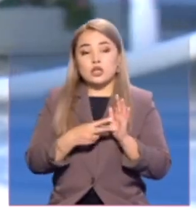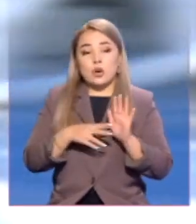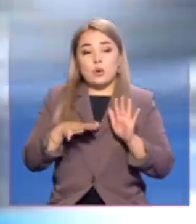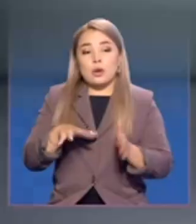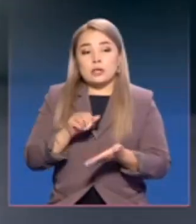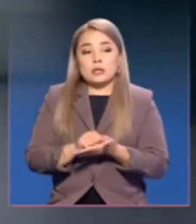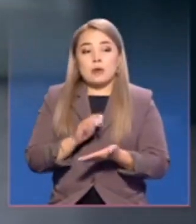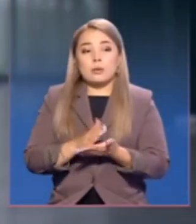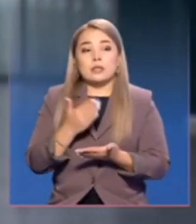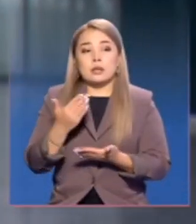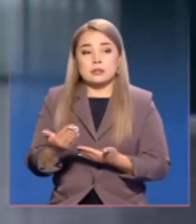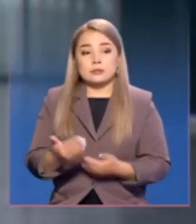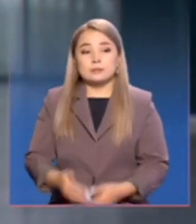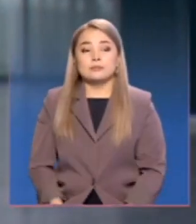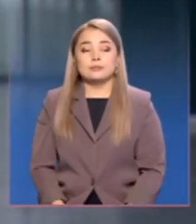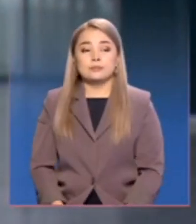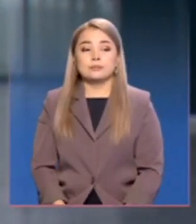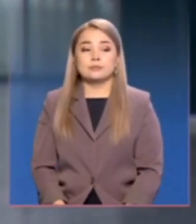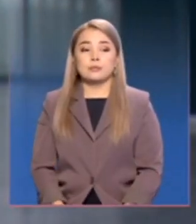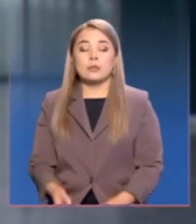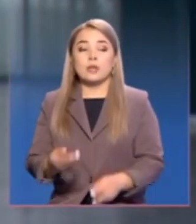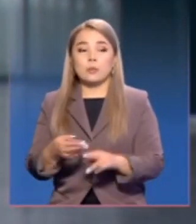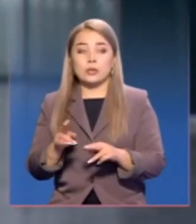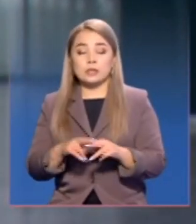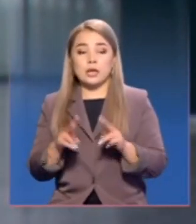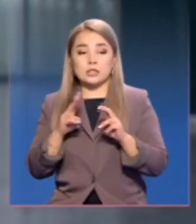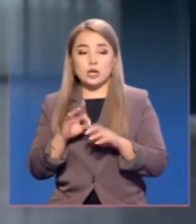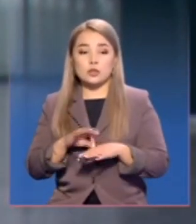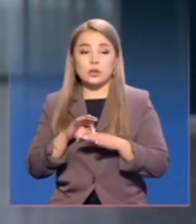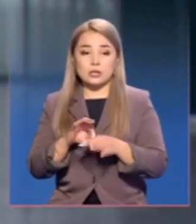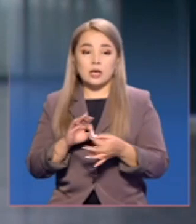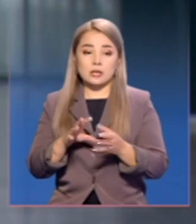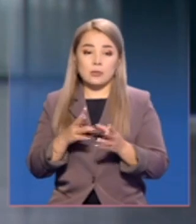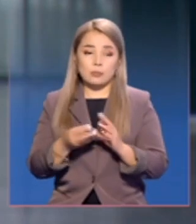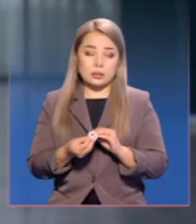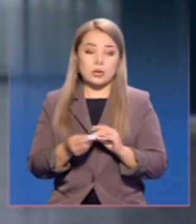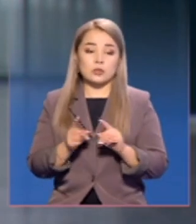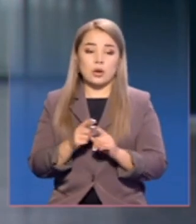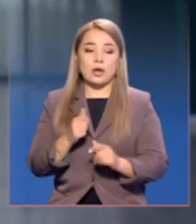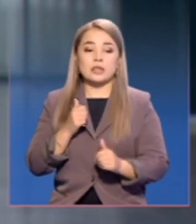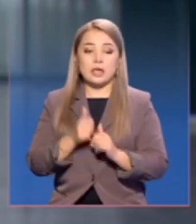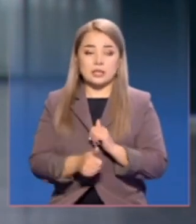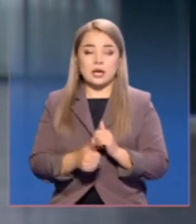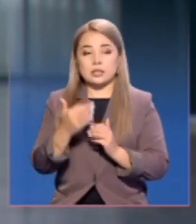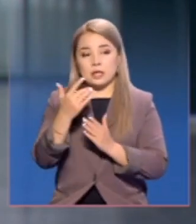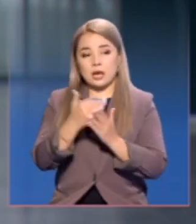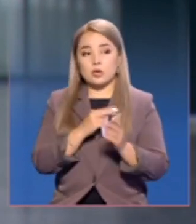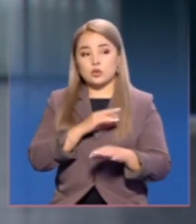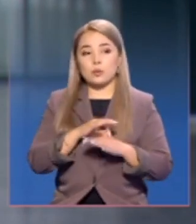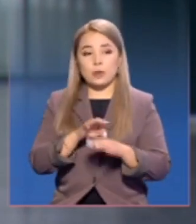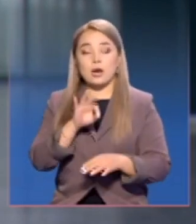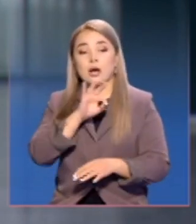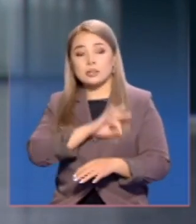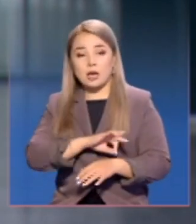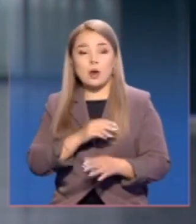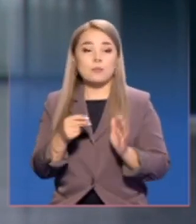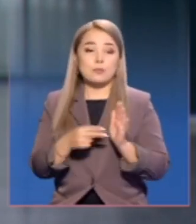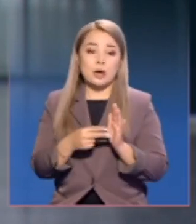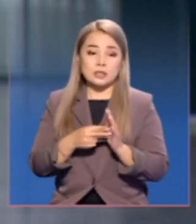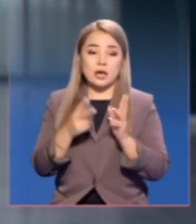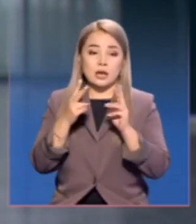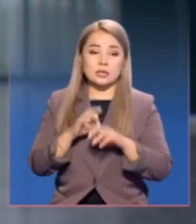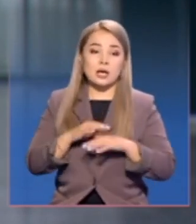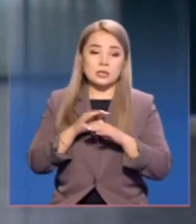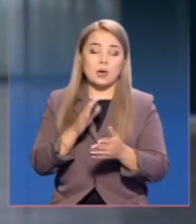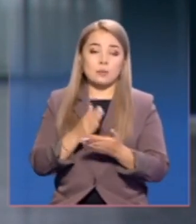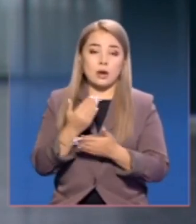орында алады. Дегенмен мұндай зерттеу жүргізіліп рейтинг түзілгенде көбіне қол жетілімділік пен баға ғана